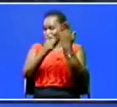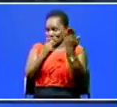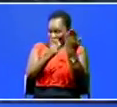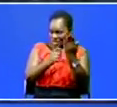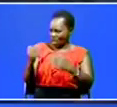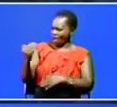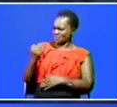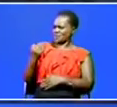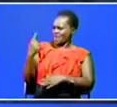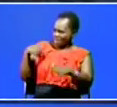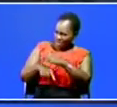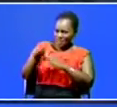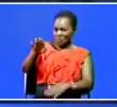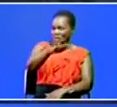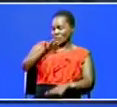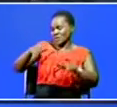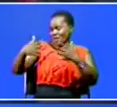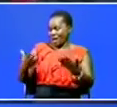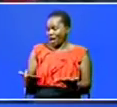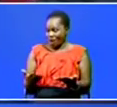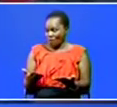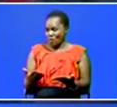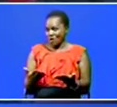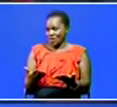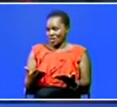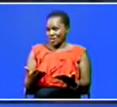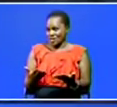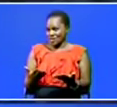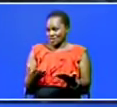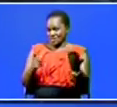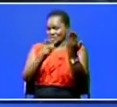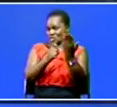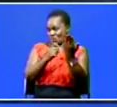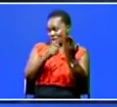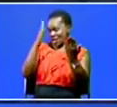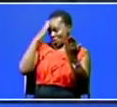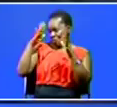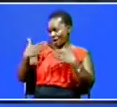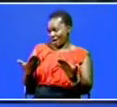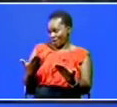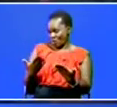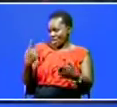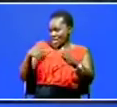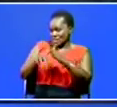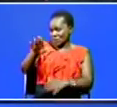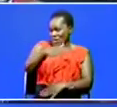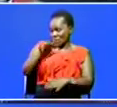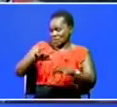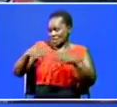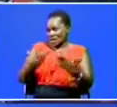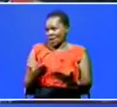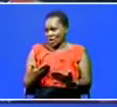tunaanza kujiuliza walipata kuingia kwa bunge namna gani? Hii maneno ya Kiswahili walipita namna gani na hawaelewi Kiswahili